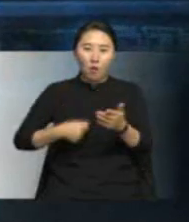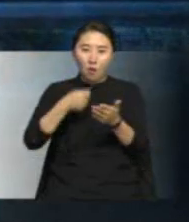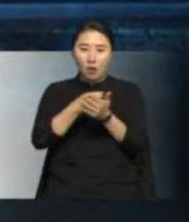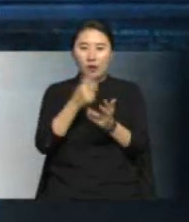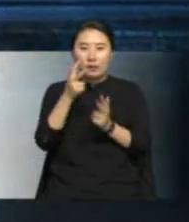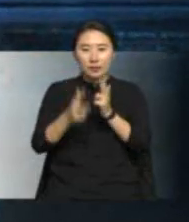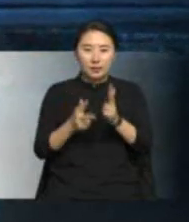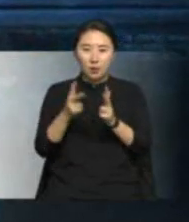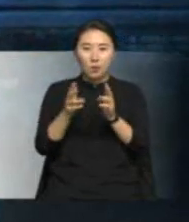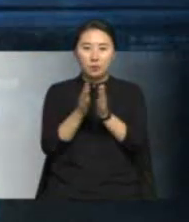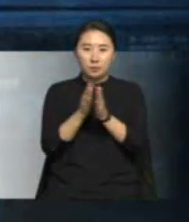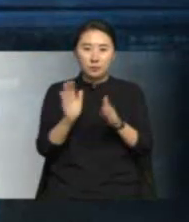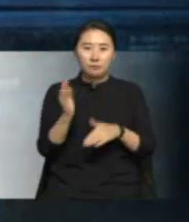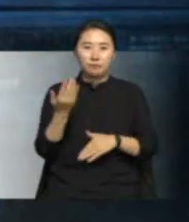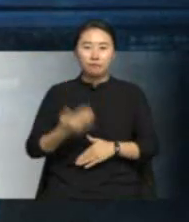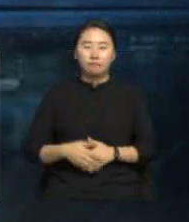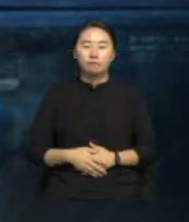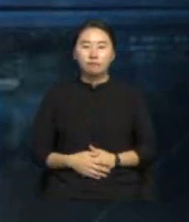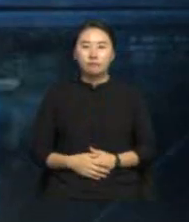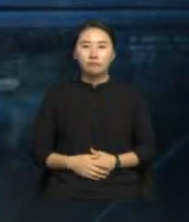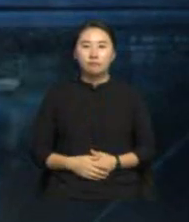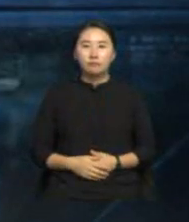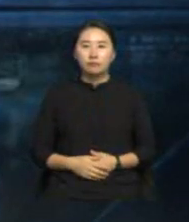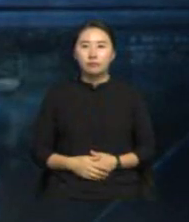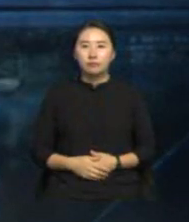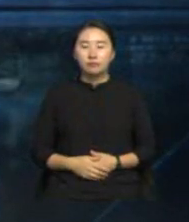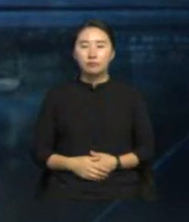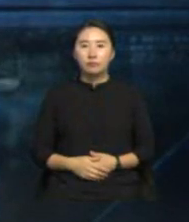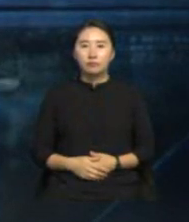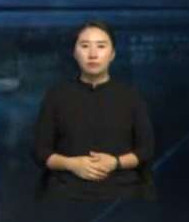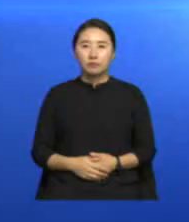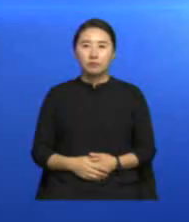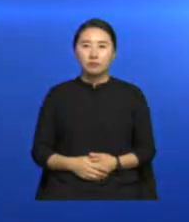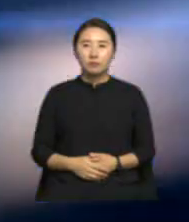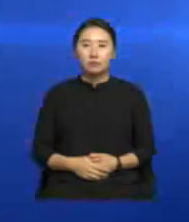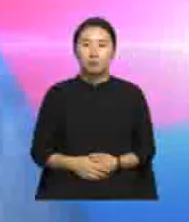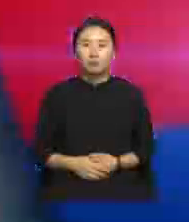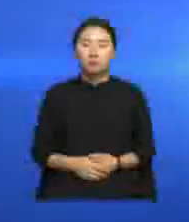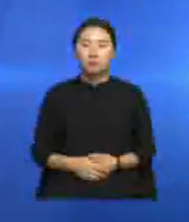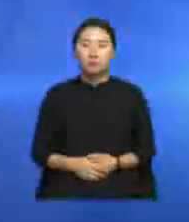사업에 탄력을 받을 것으로 보입니다 보도에 천 서현 기자입니다